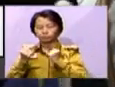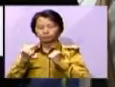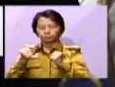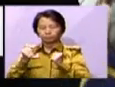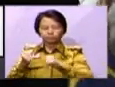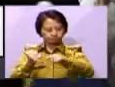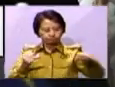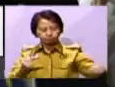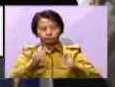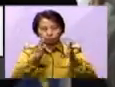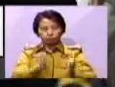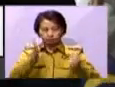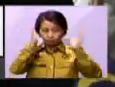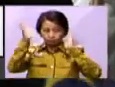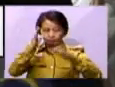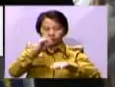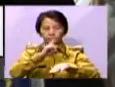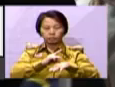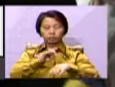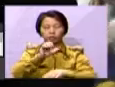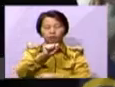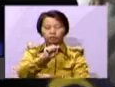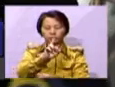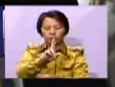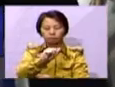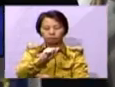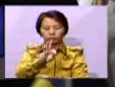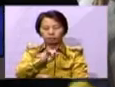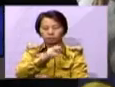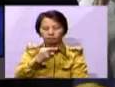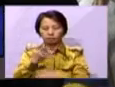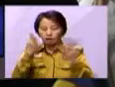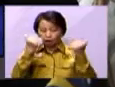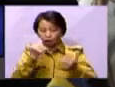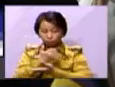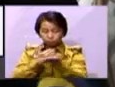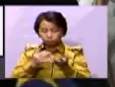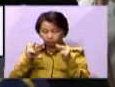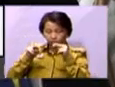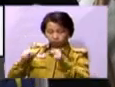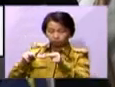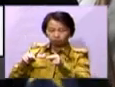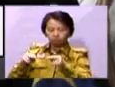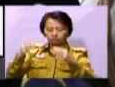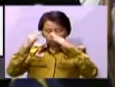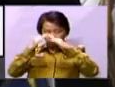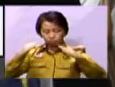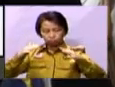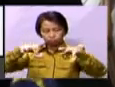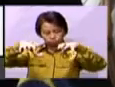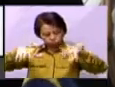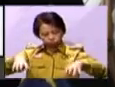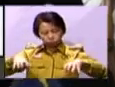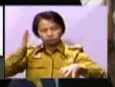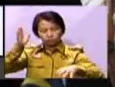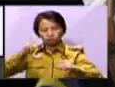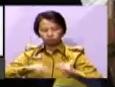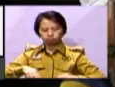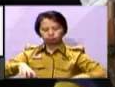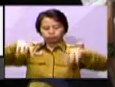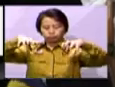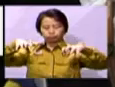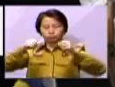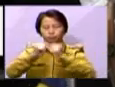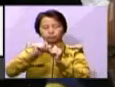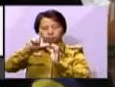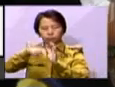azam para jemaah haji Malaysia di Arafah nanti. Semoga hasrat kita untuk melihat kompleks jemaah haji Malaysia berdiri megah